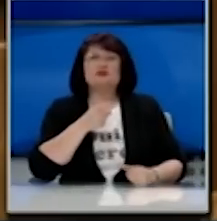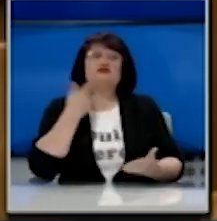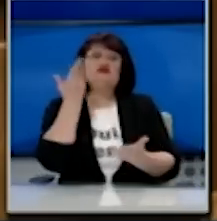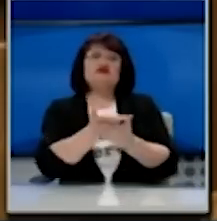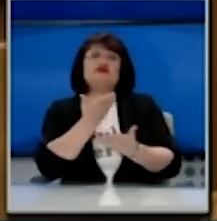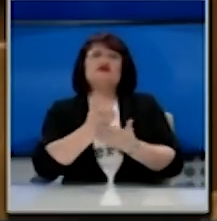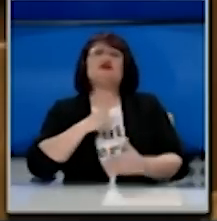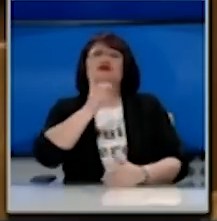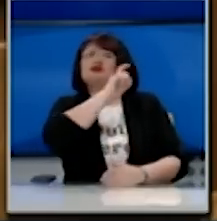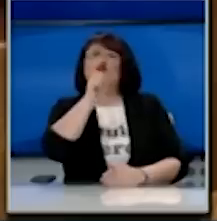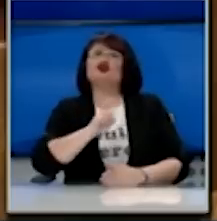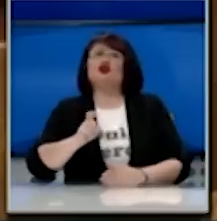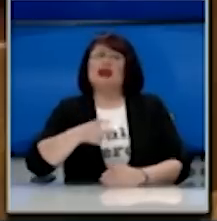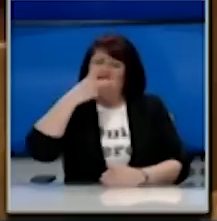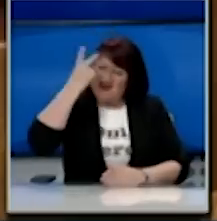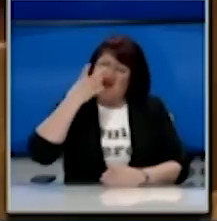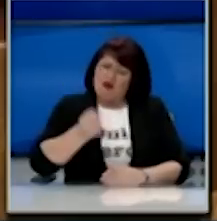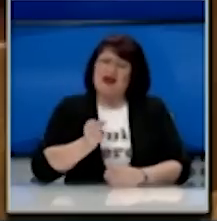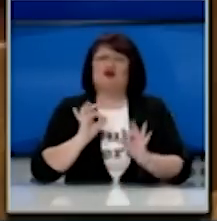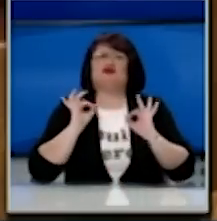να ζήσουν όπως δικαιούνται.